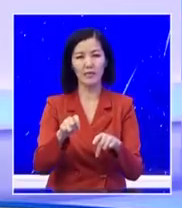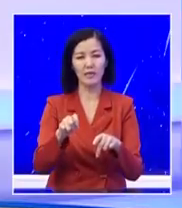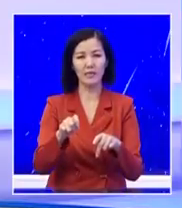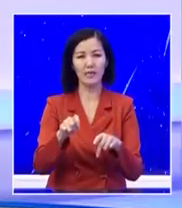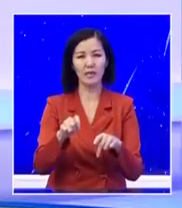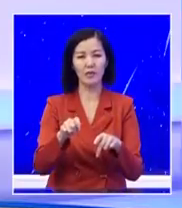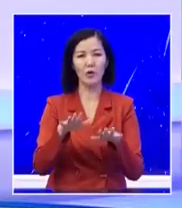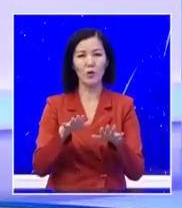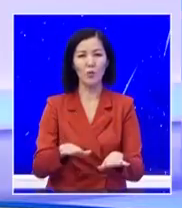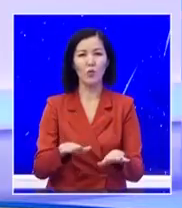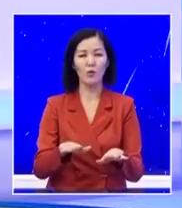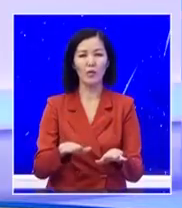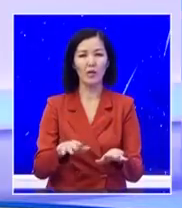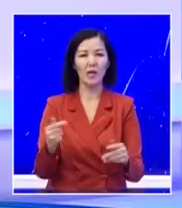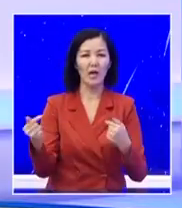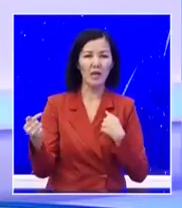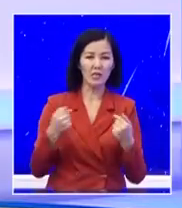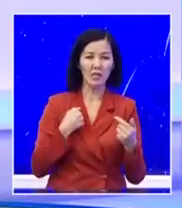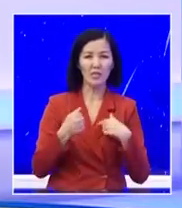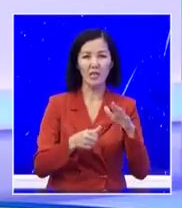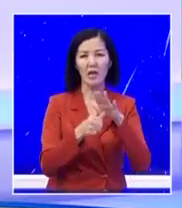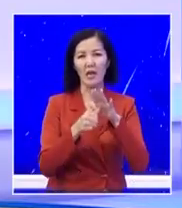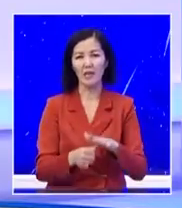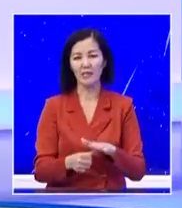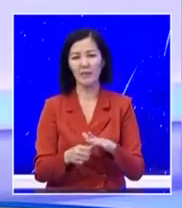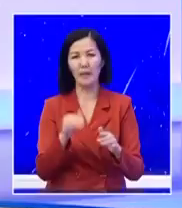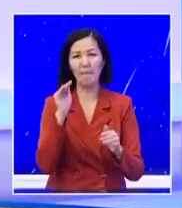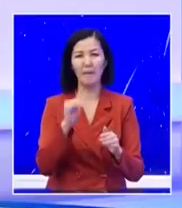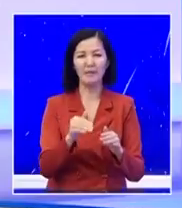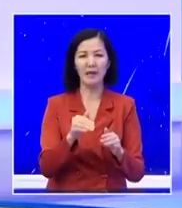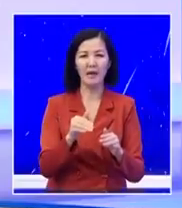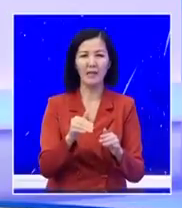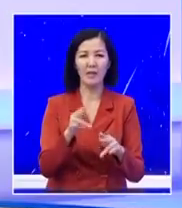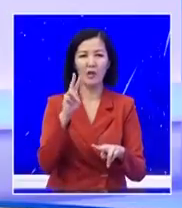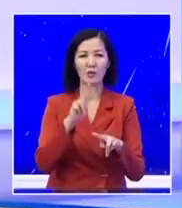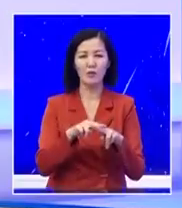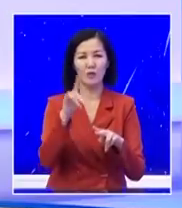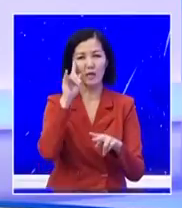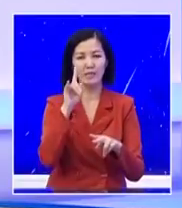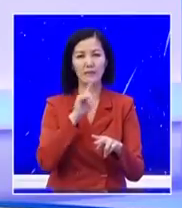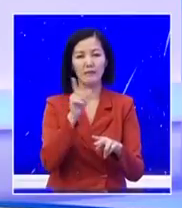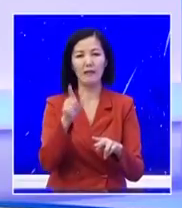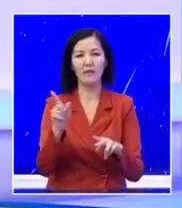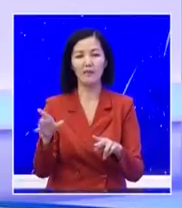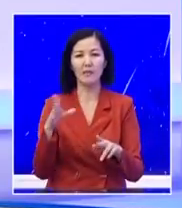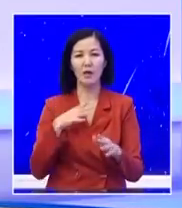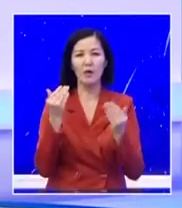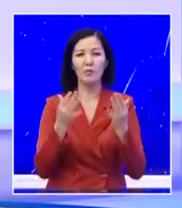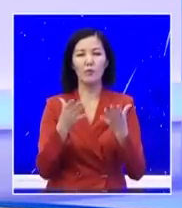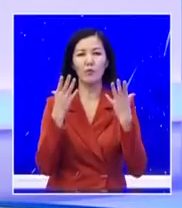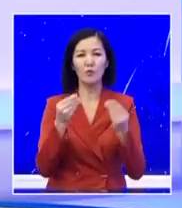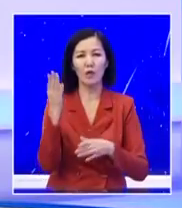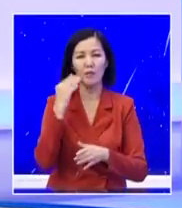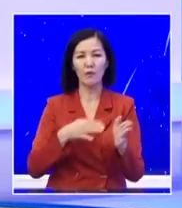арада ашаршылық пен азапты бастан кешірген мыңдаған тұтқындар арасында қазақстандықтар да болды. Бүгінгі таңда Алматы